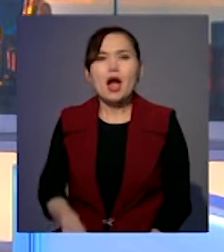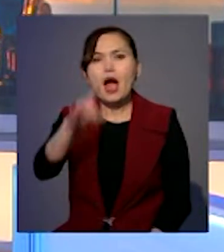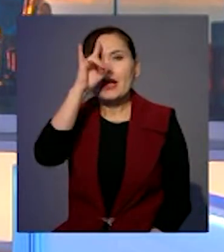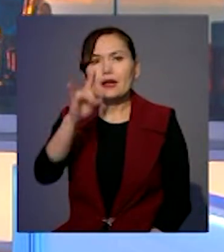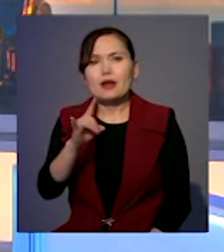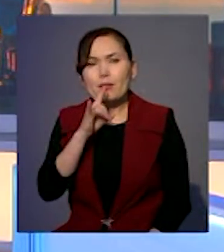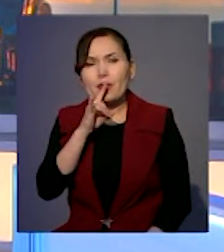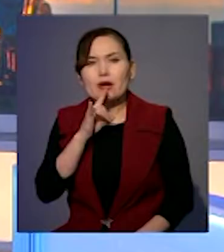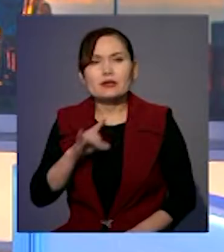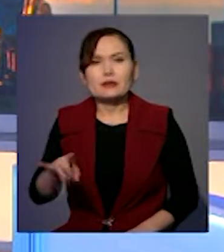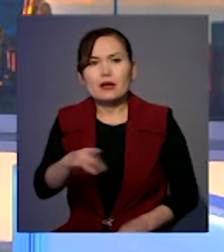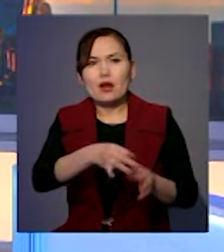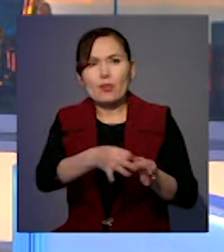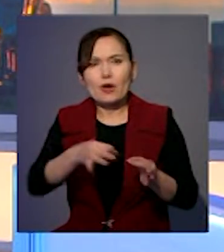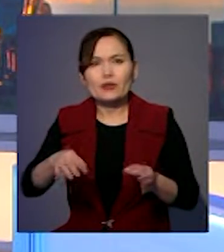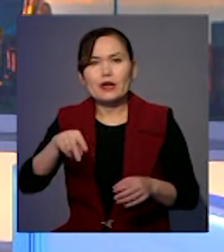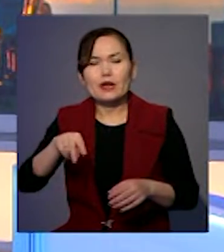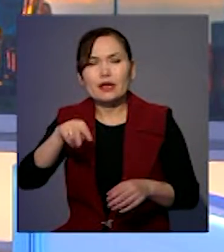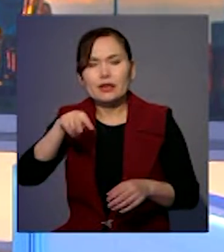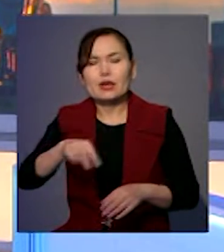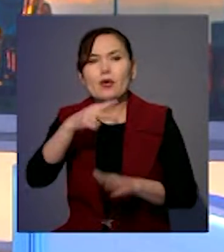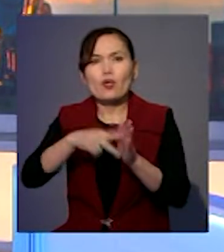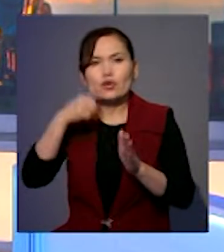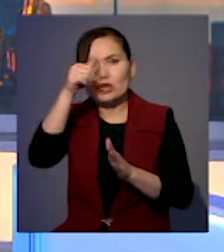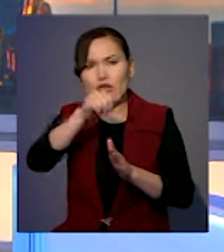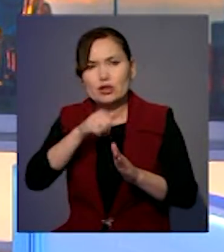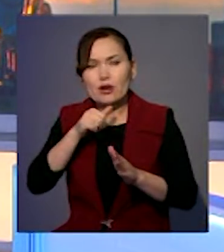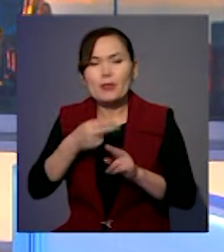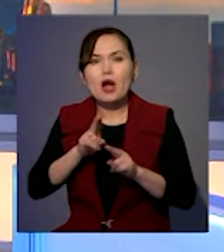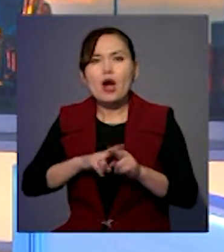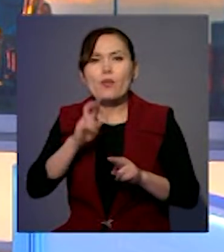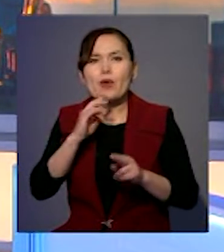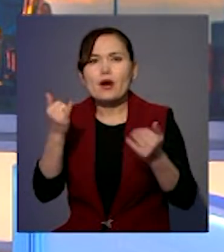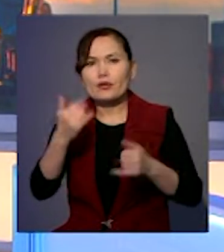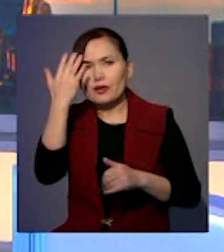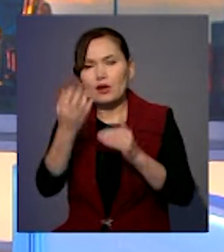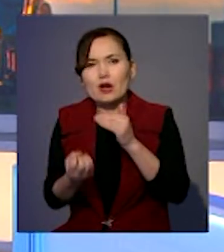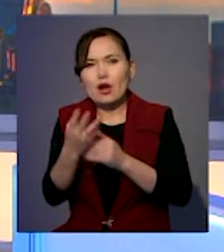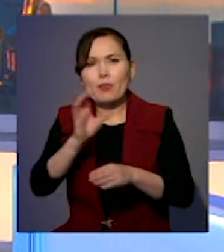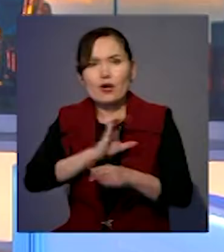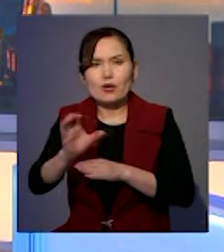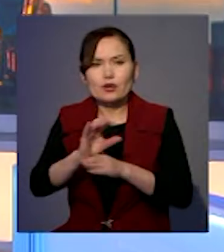Еліміз бойынша 2018 жылы мұнай өндіру көлемі 9 миллион 360 мың тоннаға жетіп,